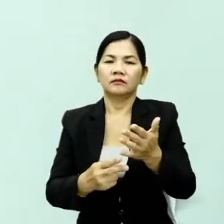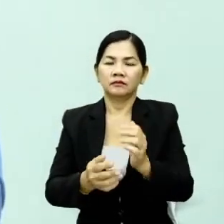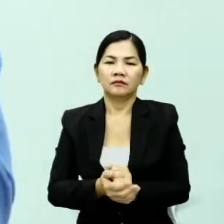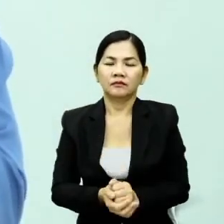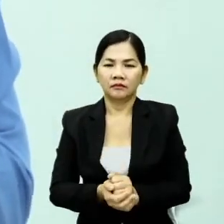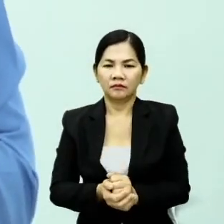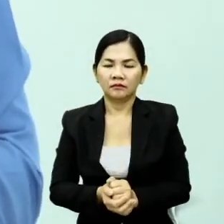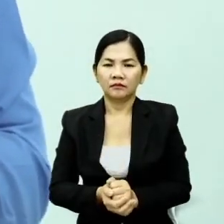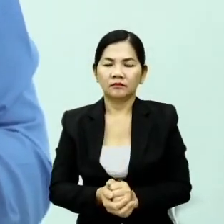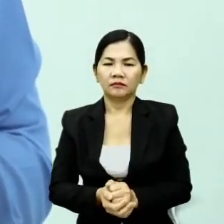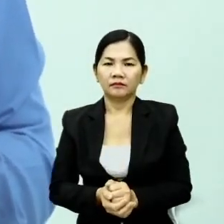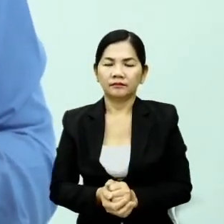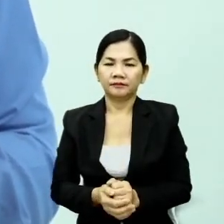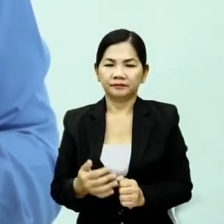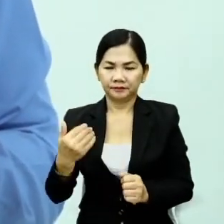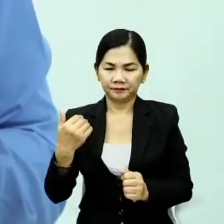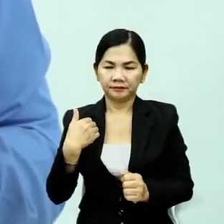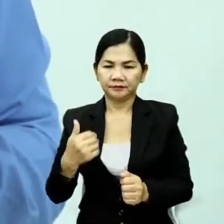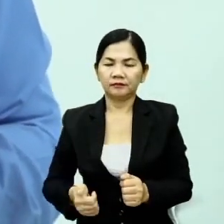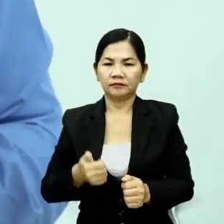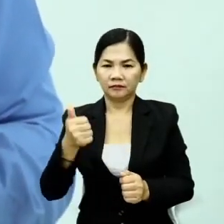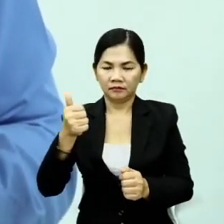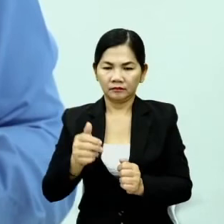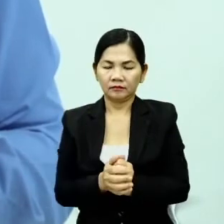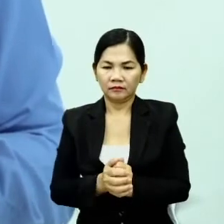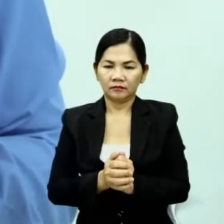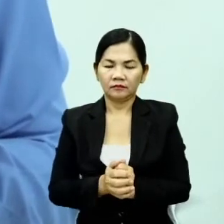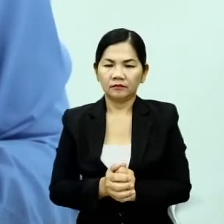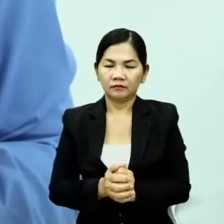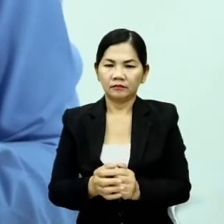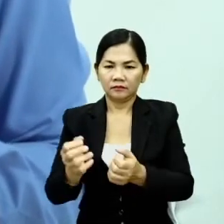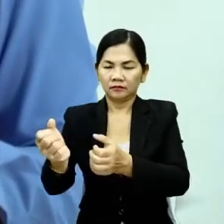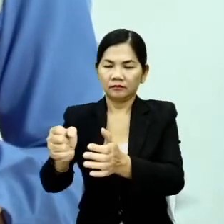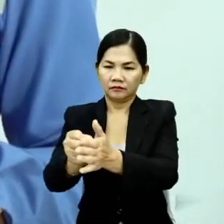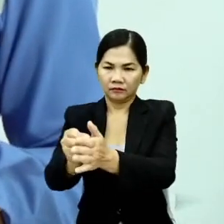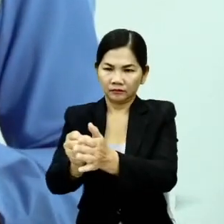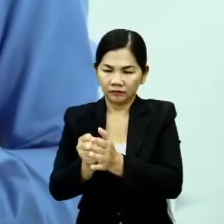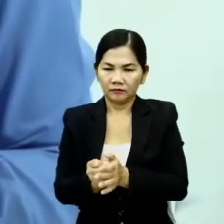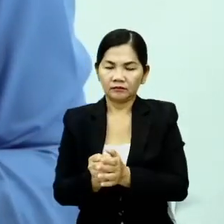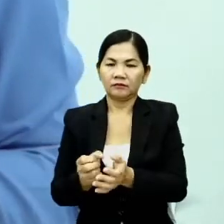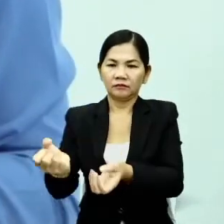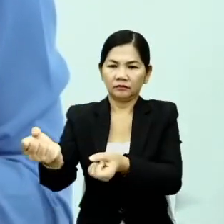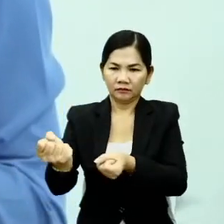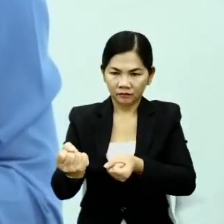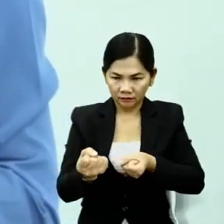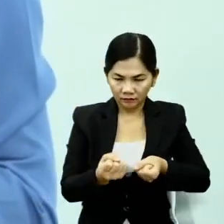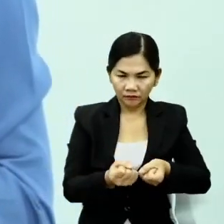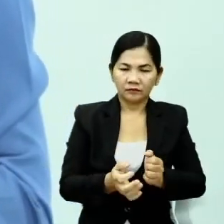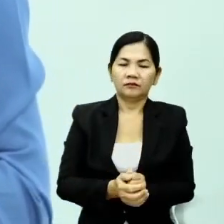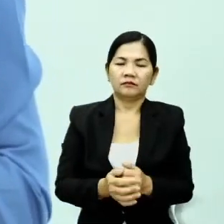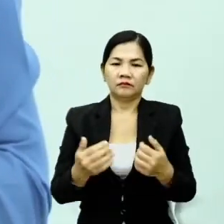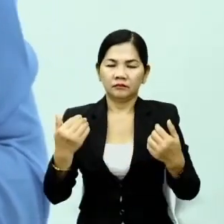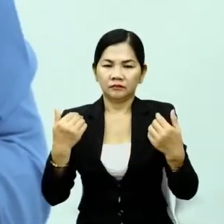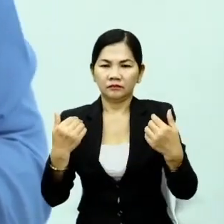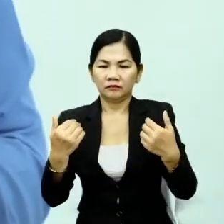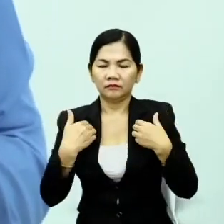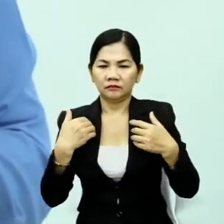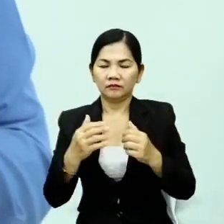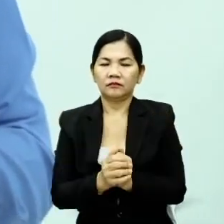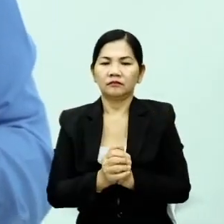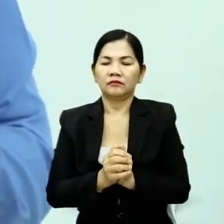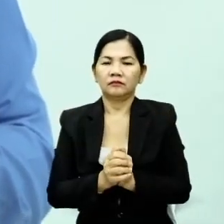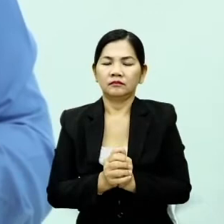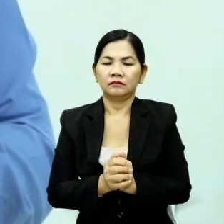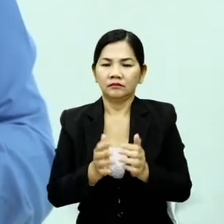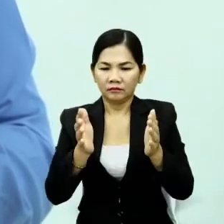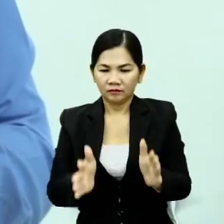con cha lọ nè con cứ đo chia cầm lăng nè con á cha đo chia cầm lăng ô tiền cha đôi chia cha